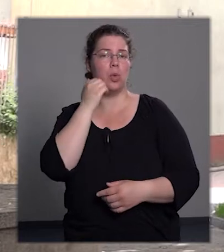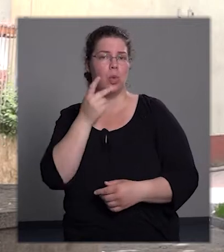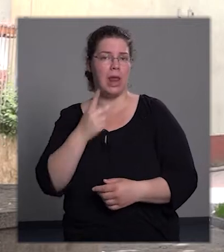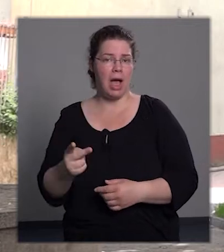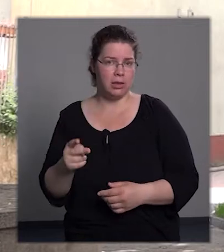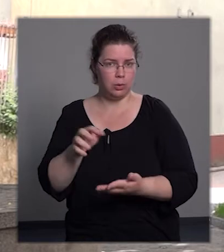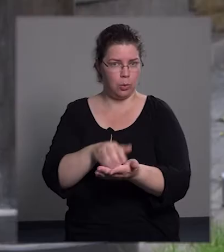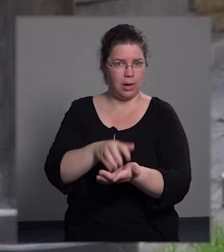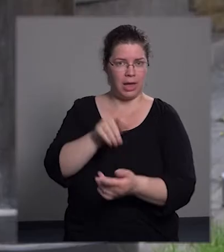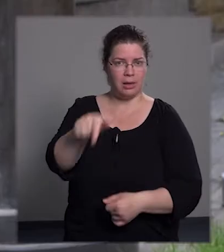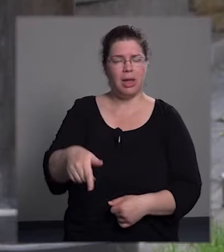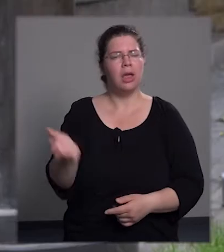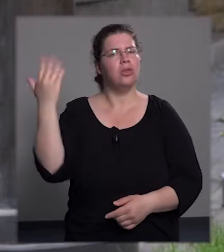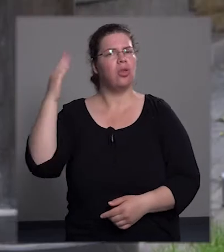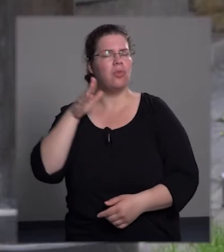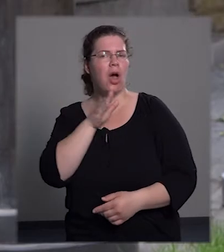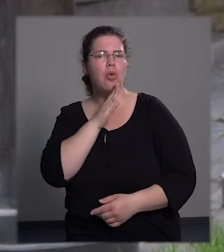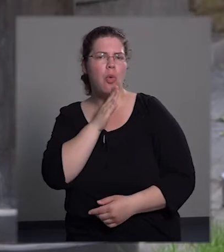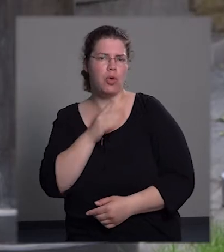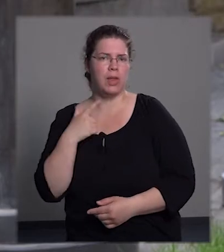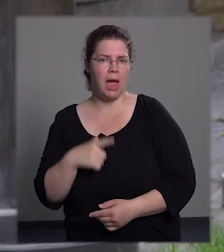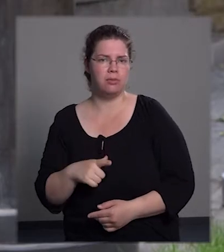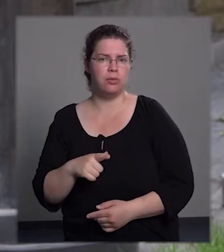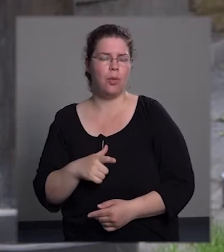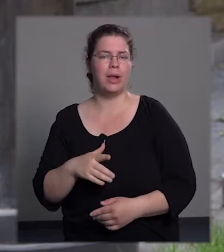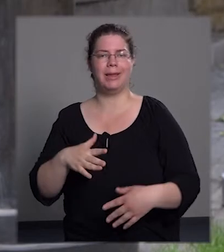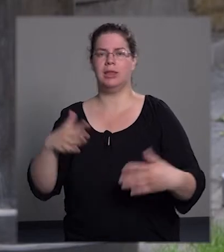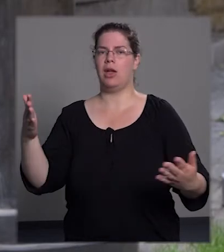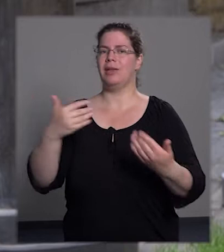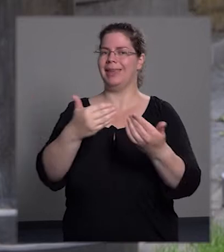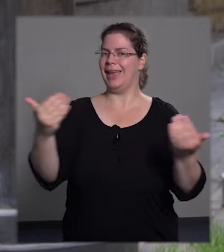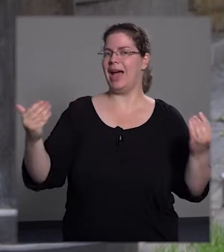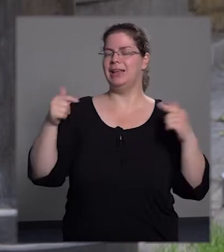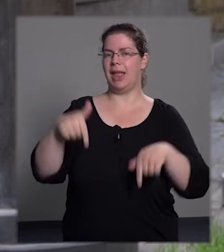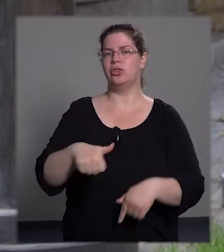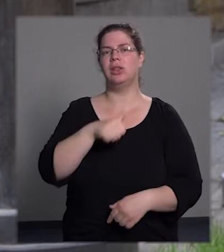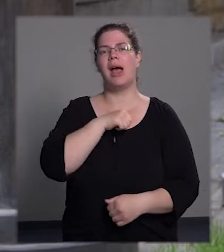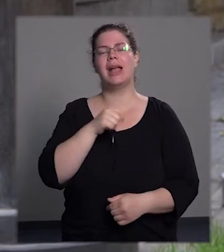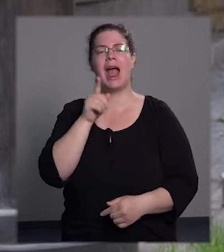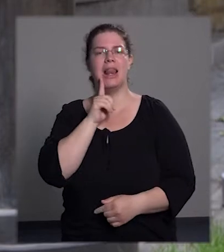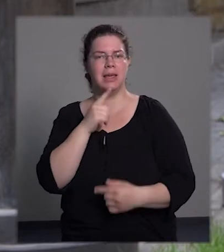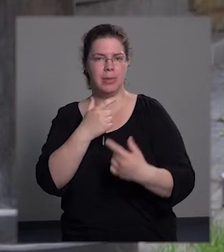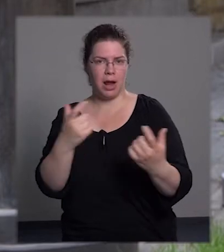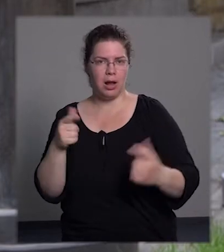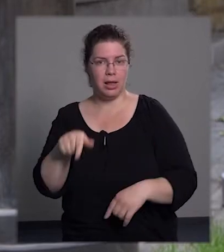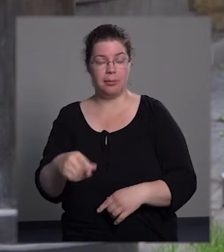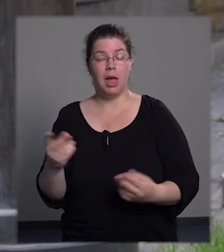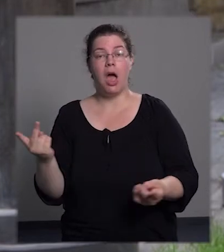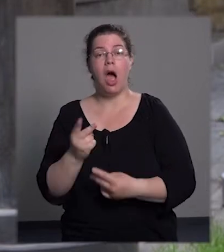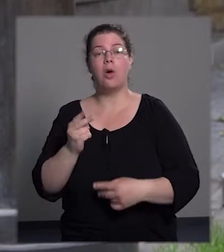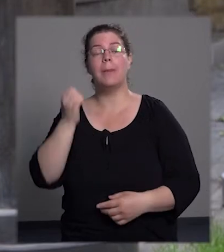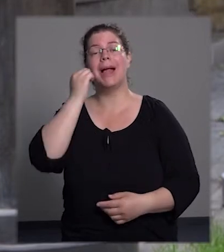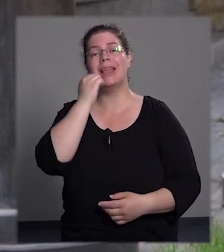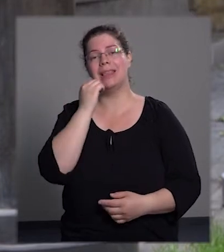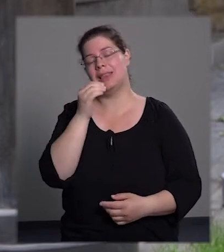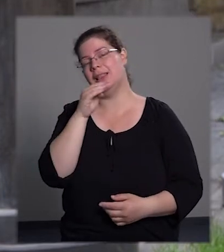ősszel talán, ha valaki emlékezik, volt egy nagy kiállítás itt a Gál Imre galériában, amivel Meszlényi Jánosra